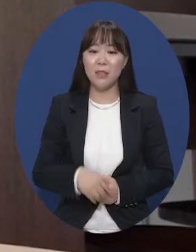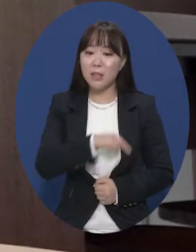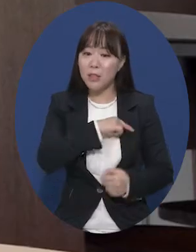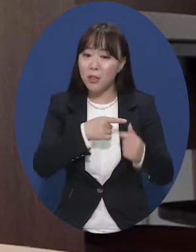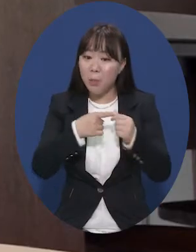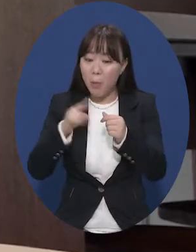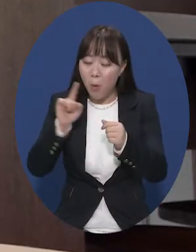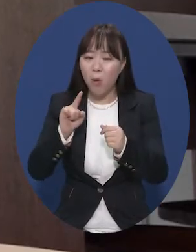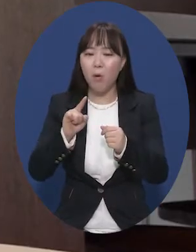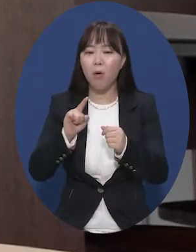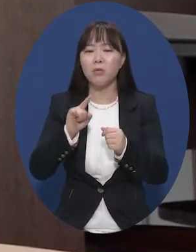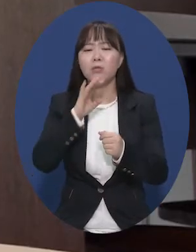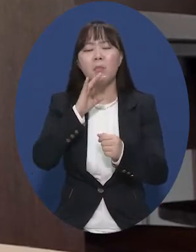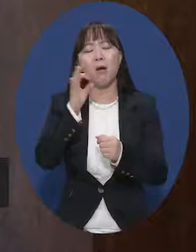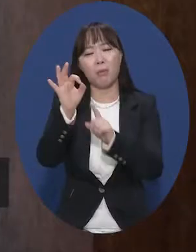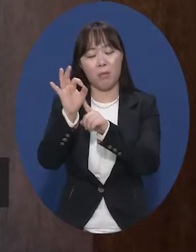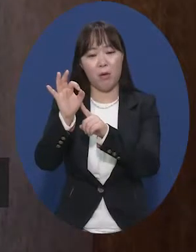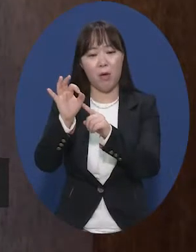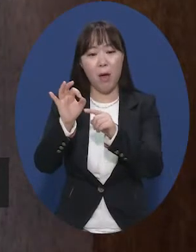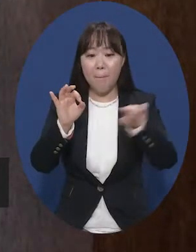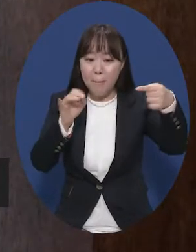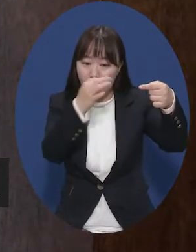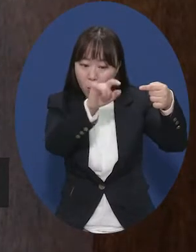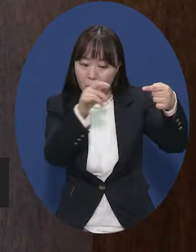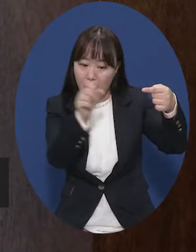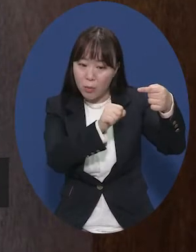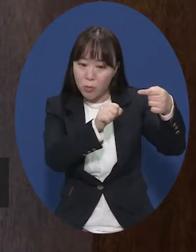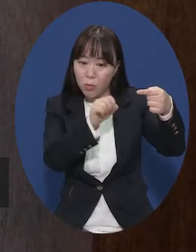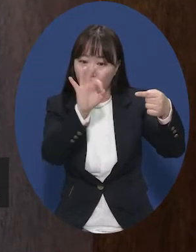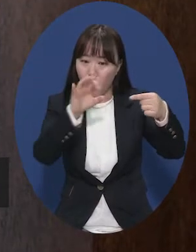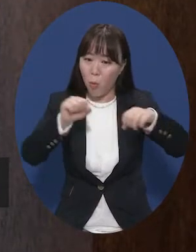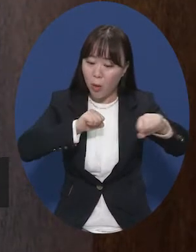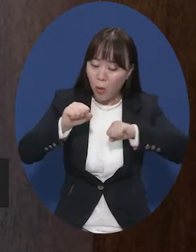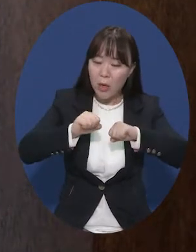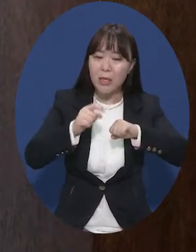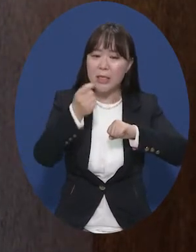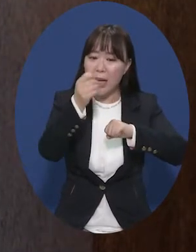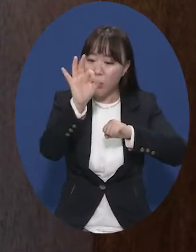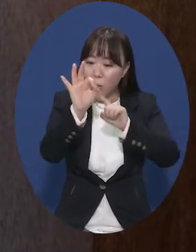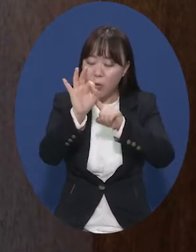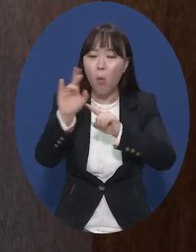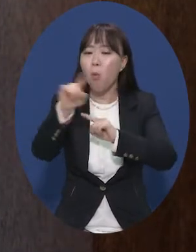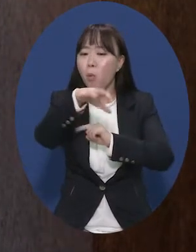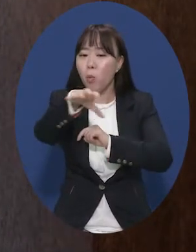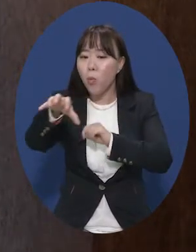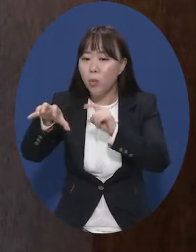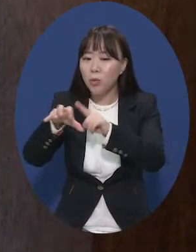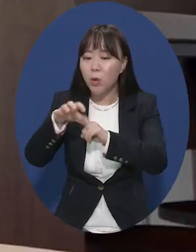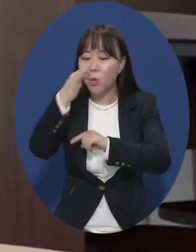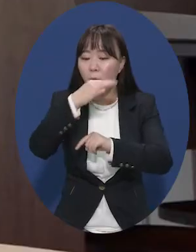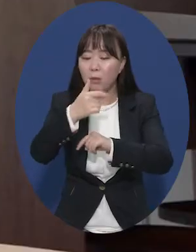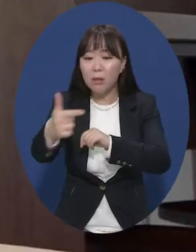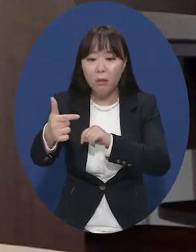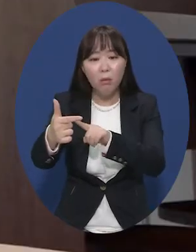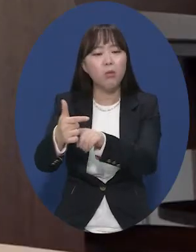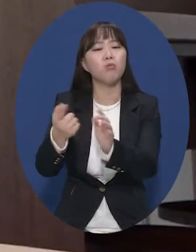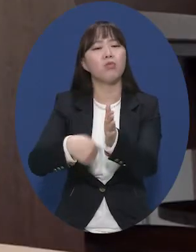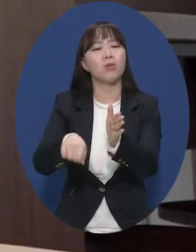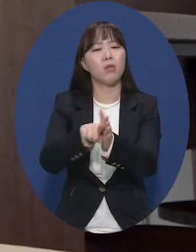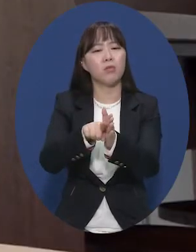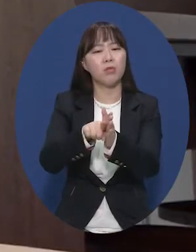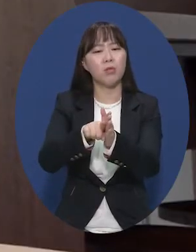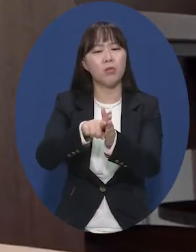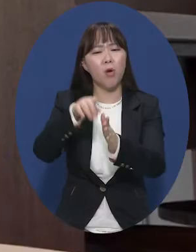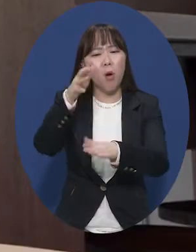첫 번째는 사실 가성비예요. 자, 100원이라는 돈으로 저는 이 활동을 하잖아요. 이 소액이 어느 곳에서 큰 효과를 발휘하기